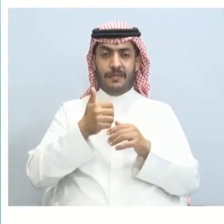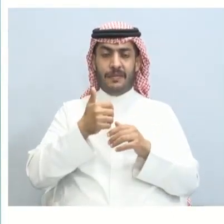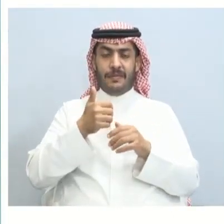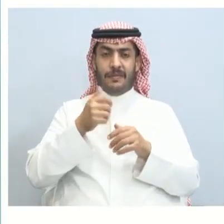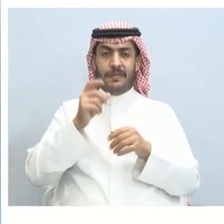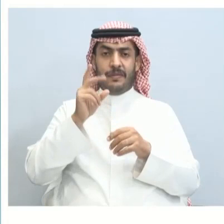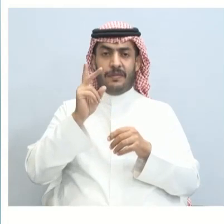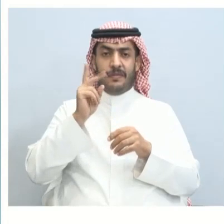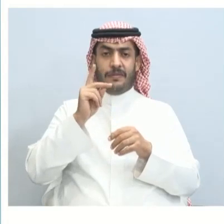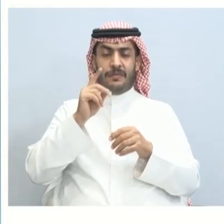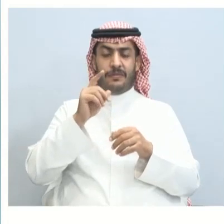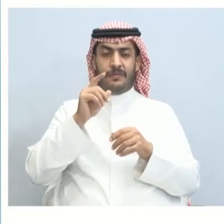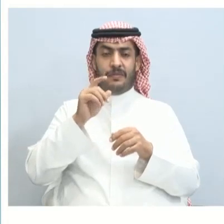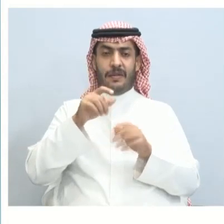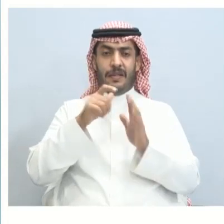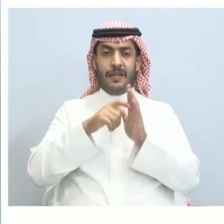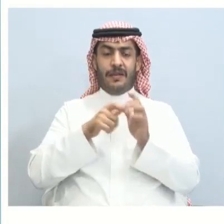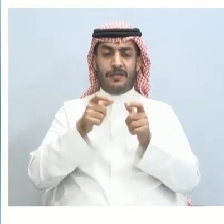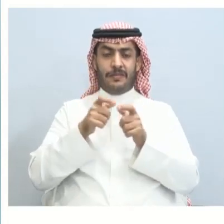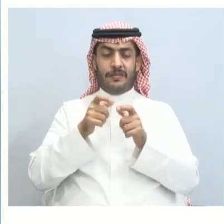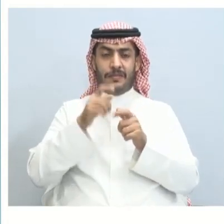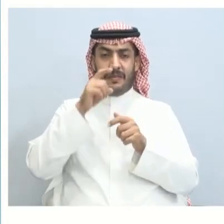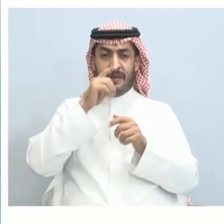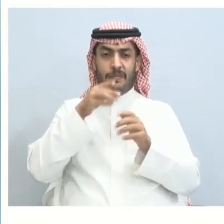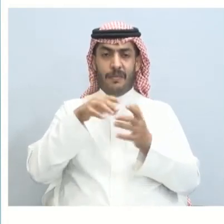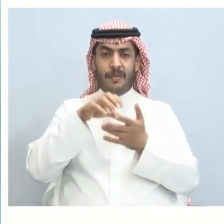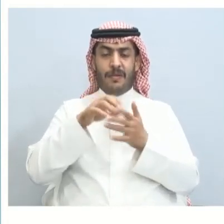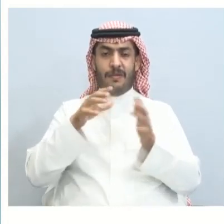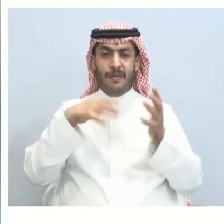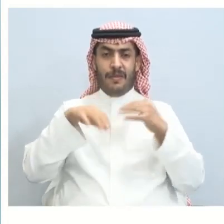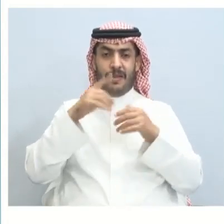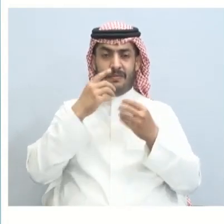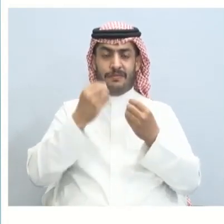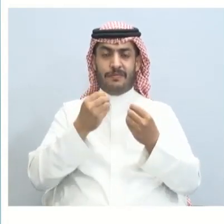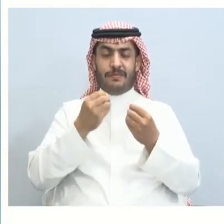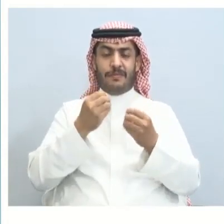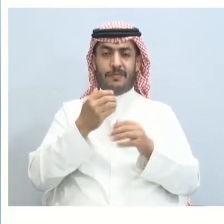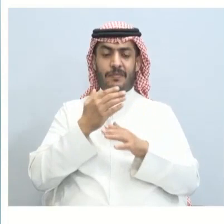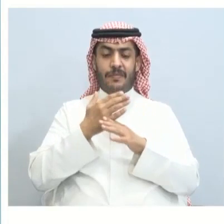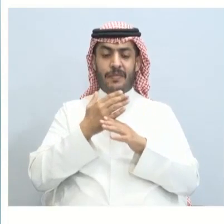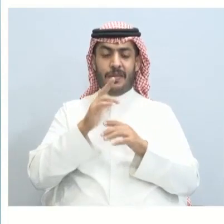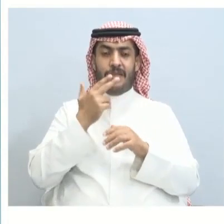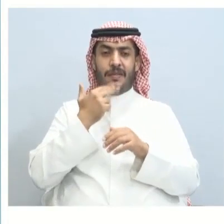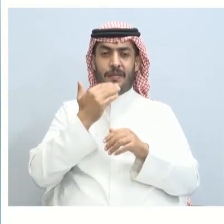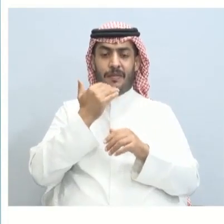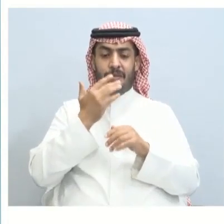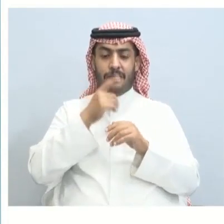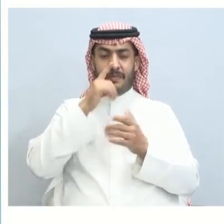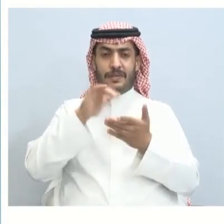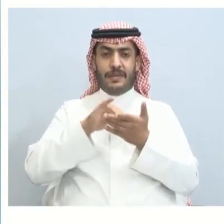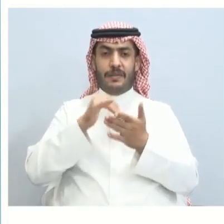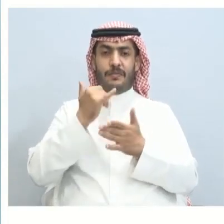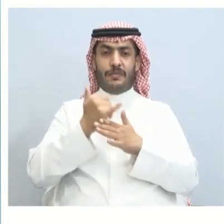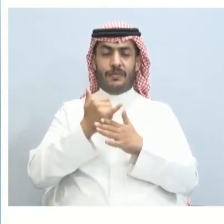من ابجديات تنظيم الاجتماعات ان ندخل قاعه غير مرتبه غير منظمه وبالتالي او غير نظيفه لذلك السكرتير